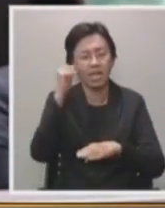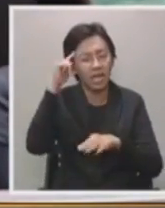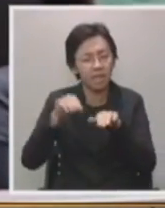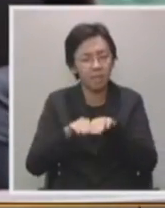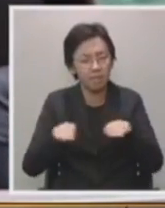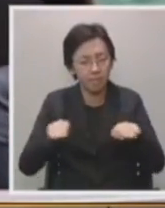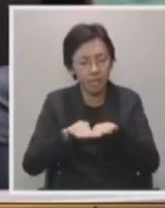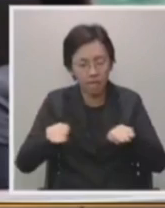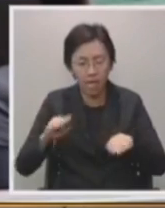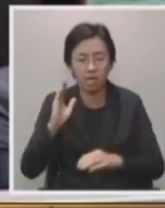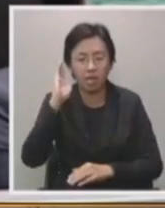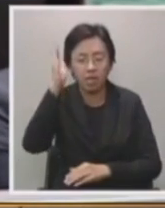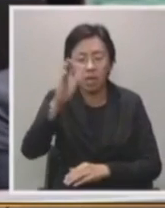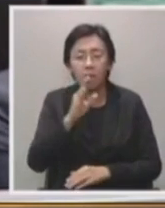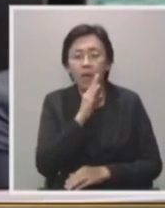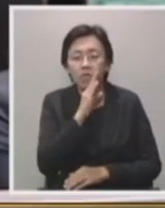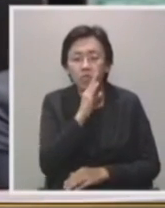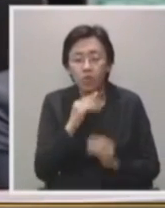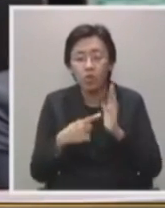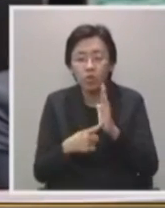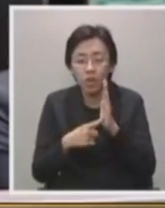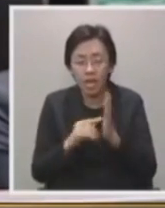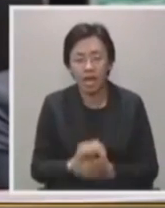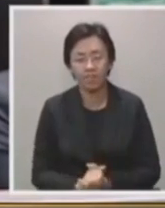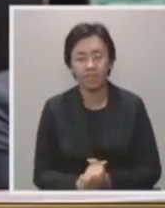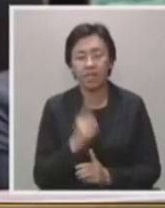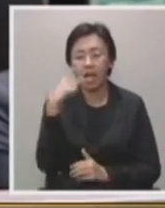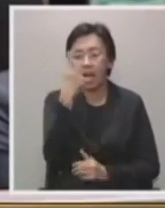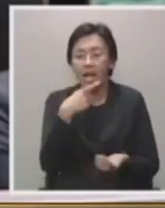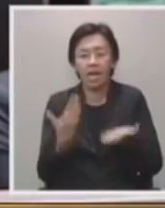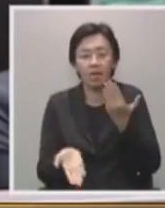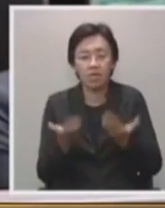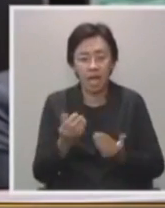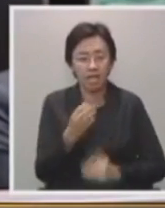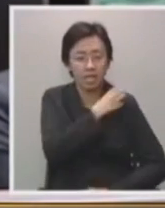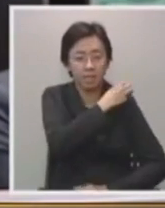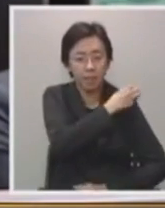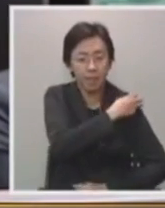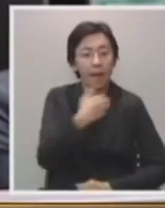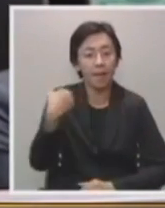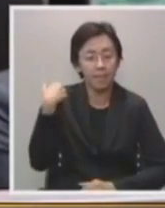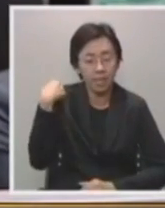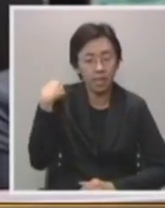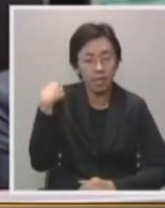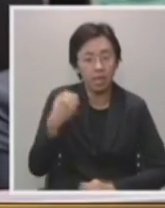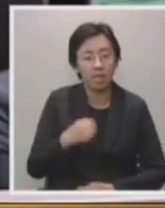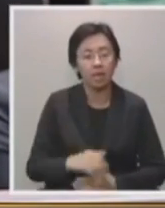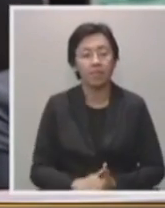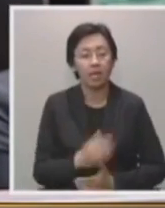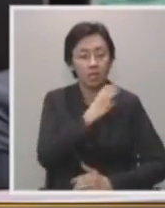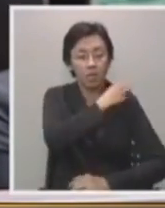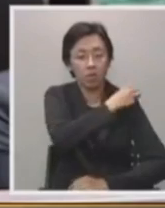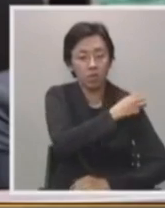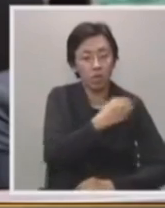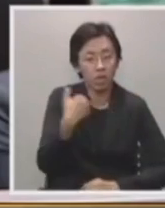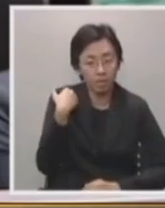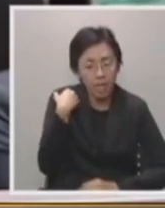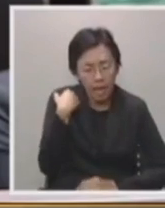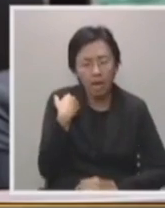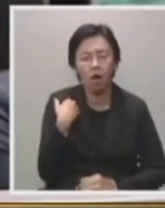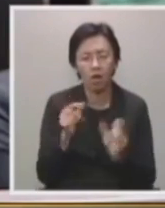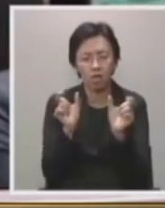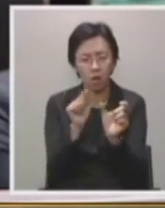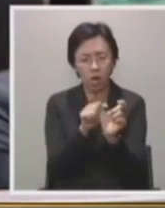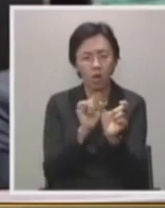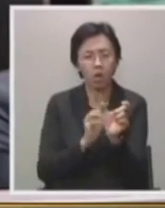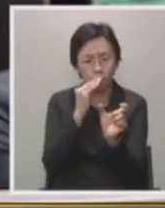ดฐานนะครับว่าถ้ากรณีกล่าวถึงใครก็ตามที่มียศซึ่งเป็นยศพระราชทานเนี่ยก็ต้องใช้นำหน้าให้ถูกต้อง